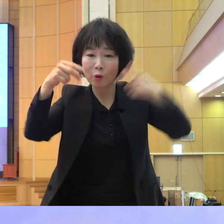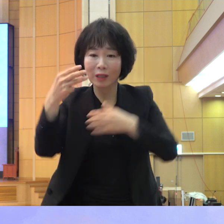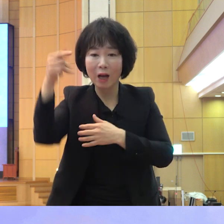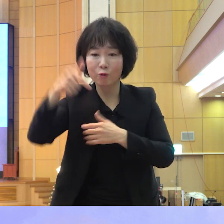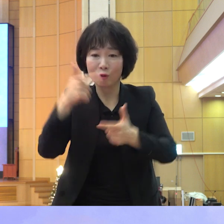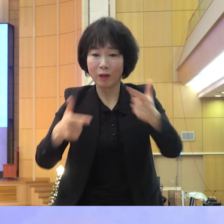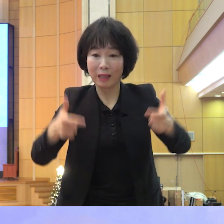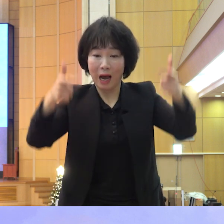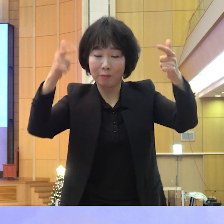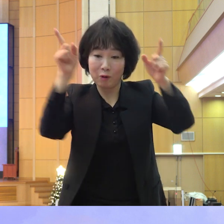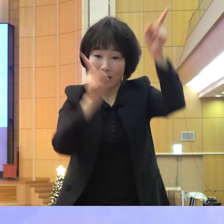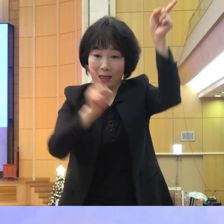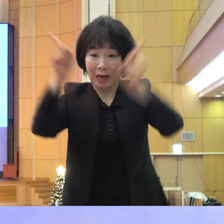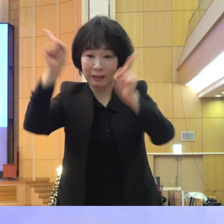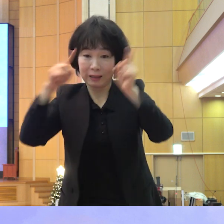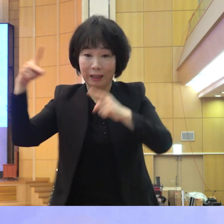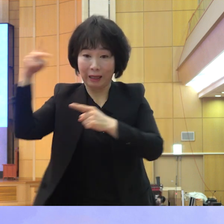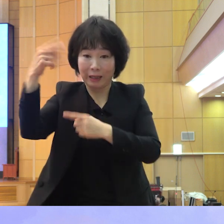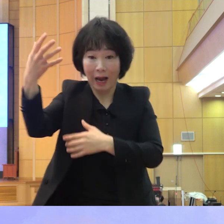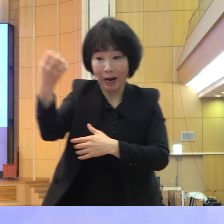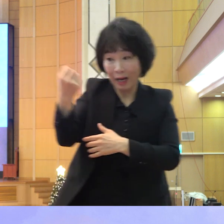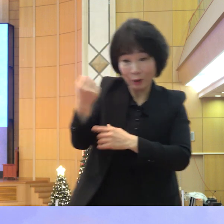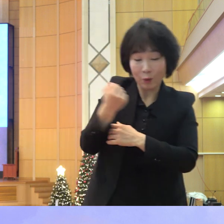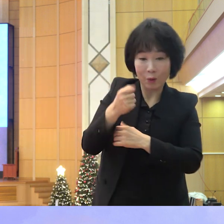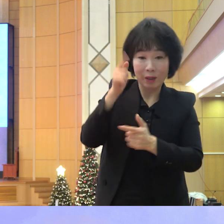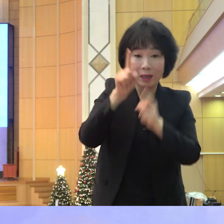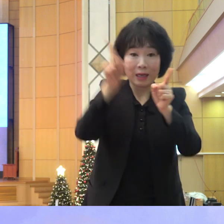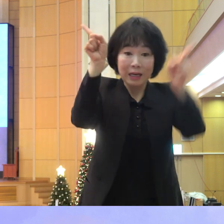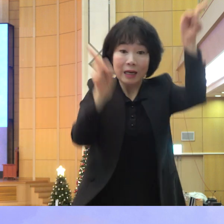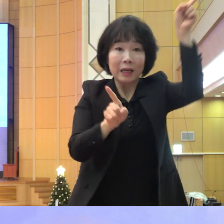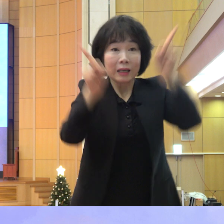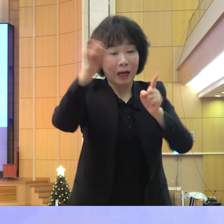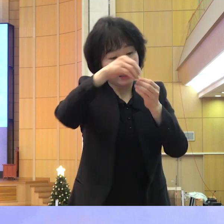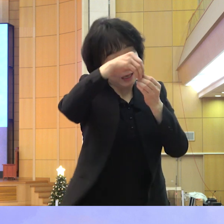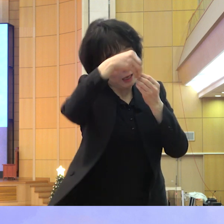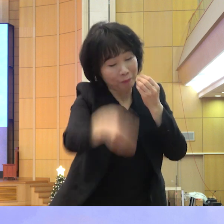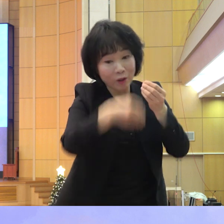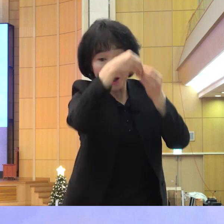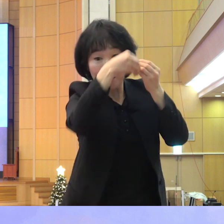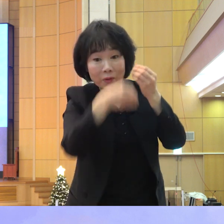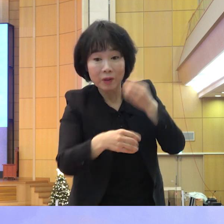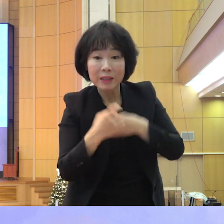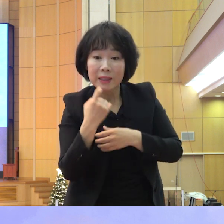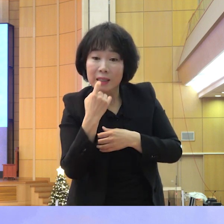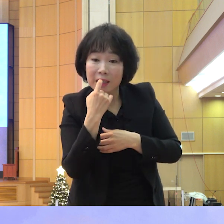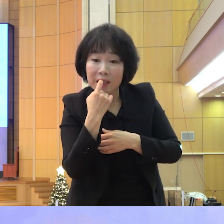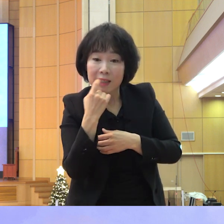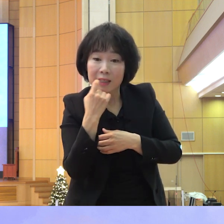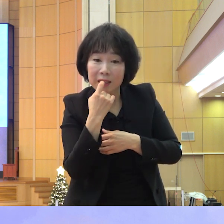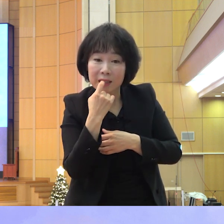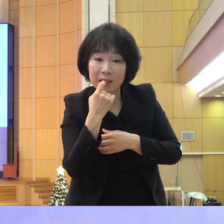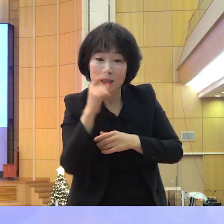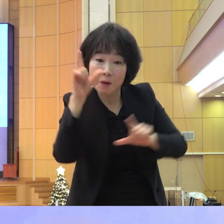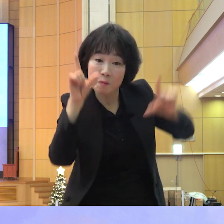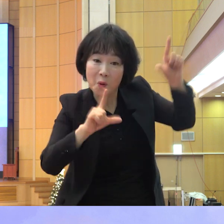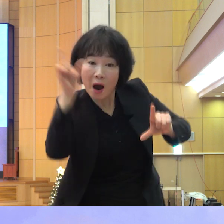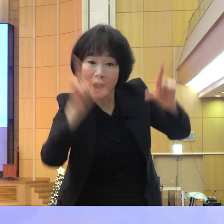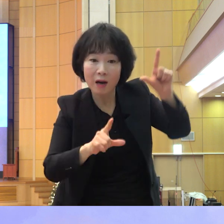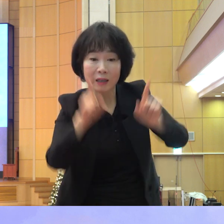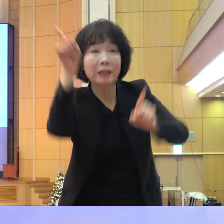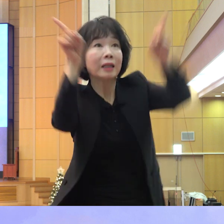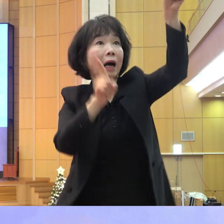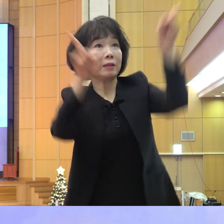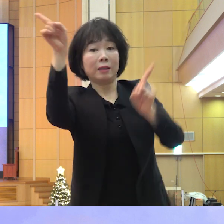신풍나무 푸른 가지를 취하여서 그것들을 껍질을 벗겨서 흰 무늬를 내고, 그러니까 나무마다 껍질을